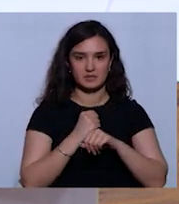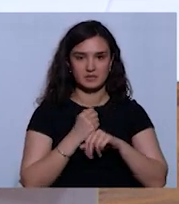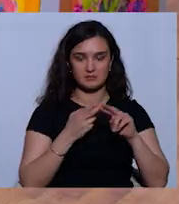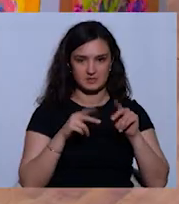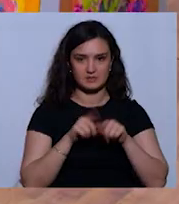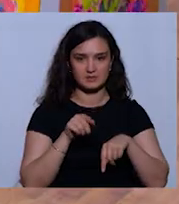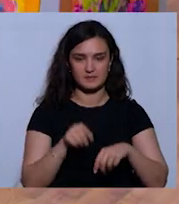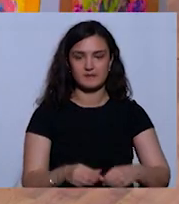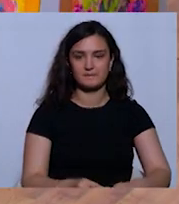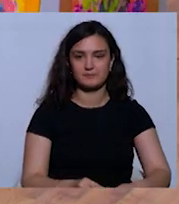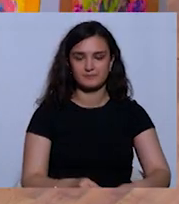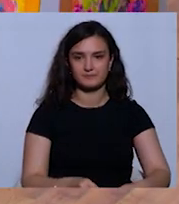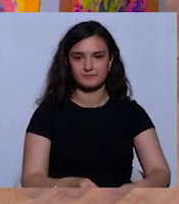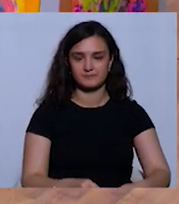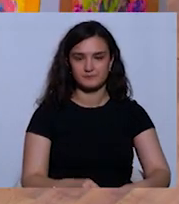ვატარებ, ესეა.